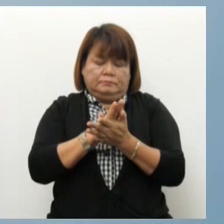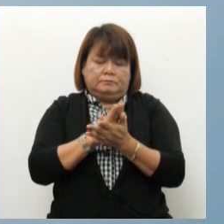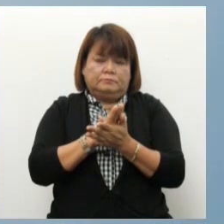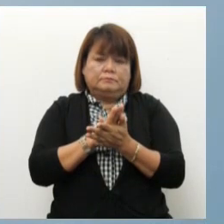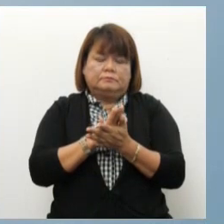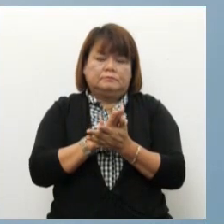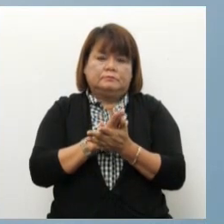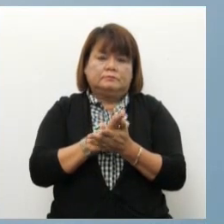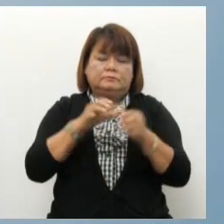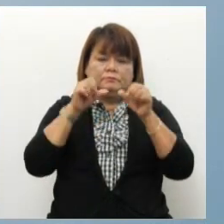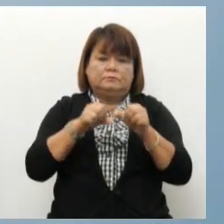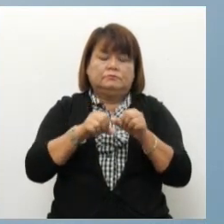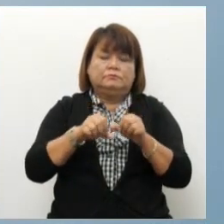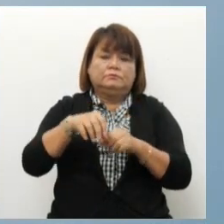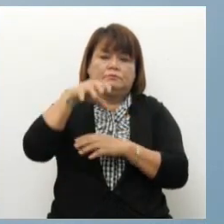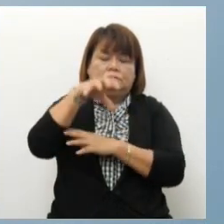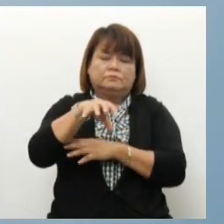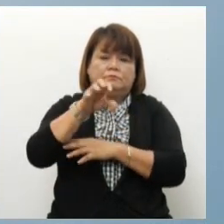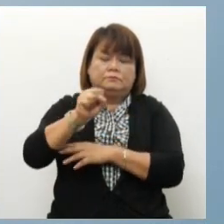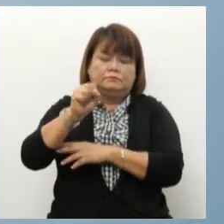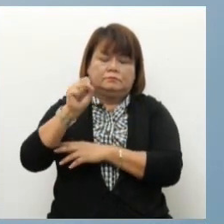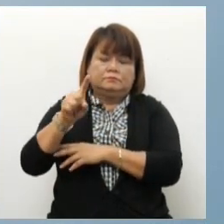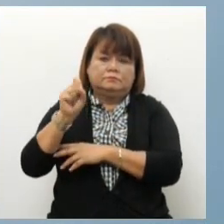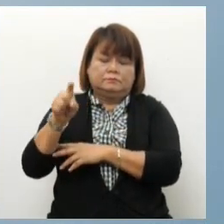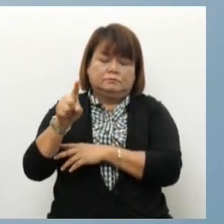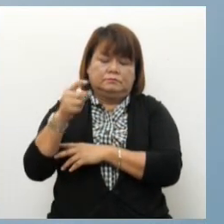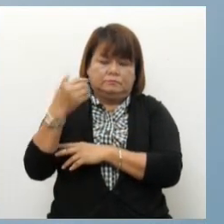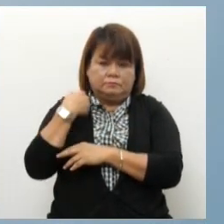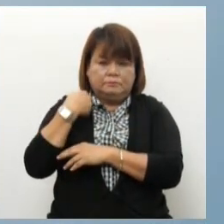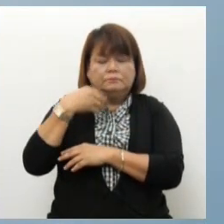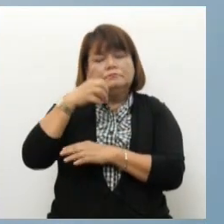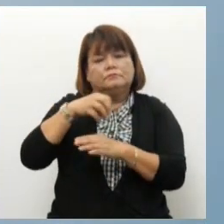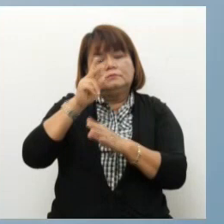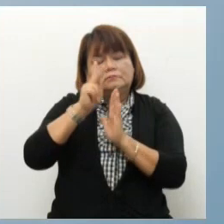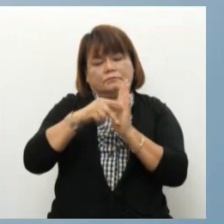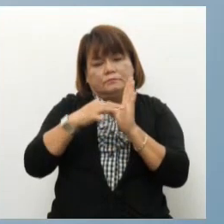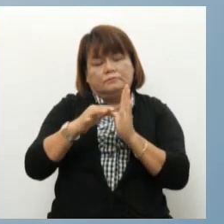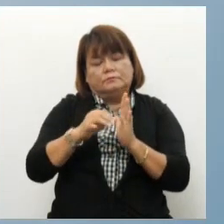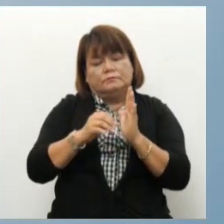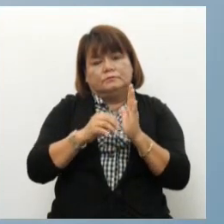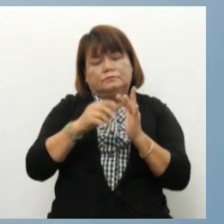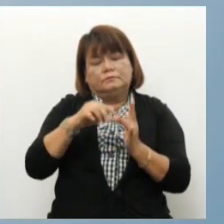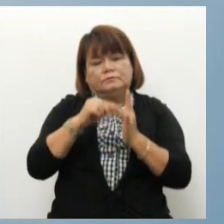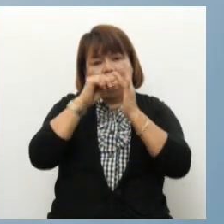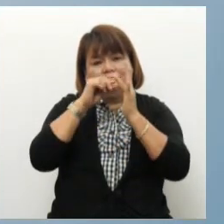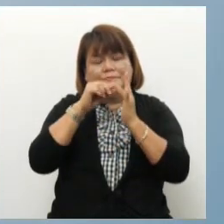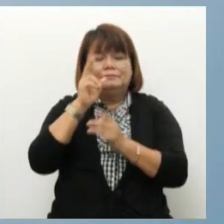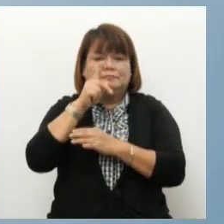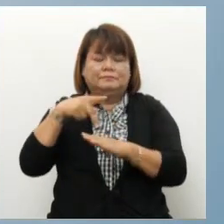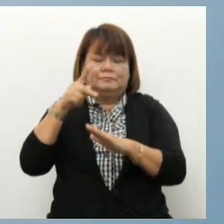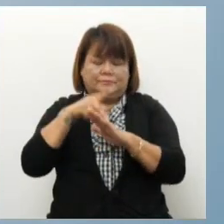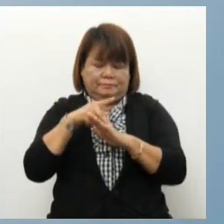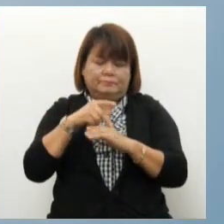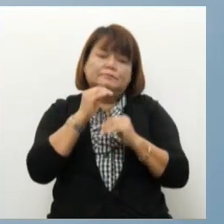ส.หรือสำนักการศึกษาพิเศษนะครับสำหรับเขตพื้นที่เรายังกำหนดคุณ